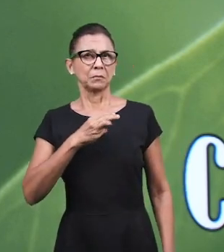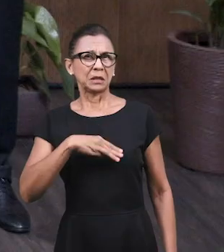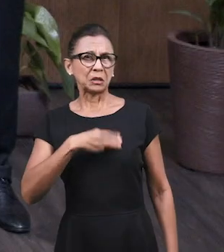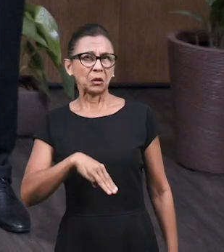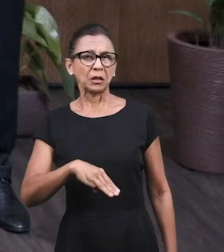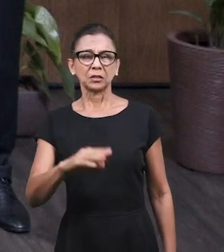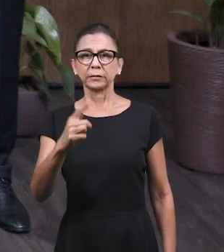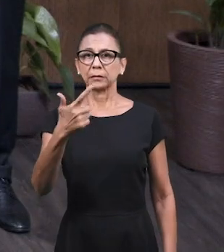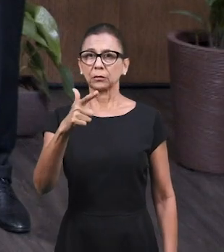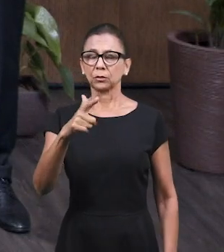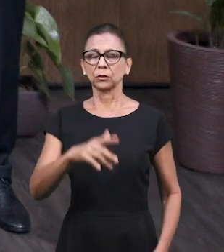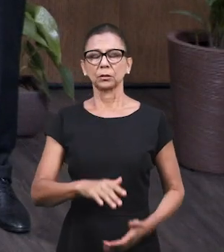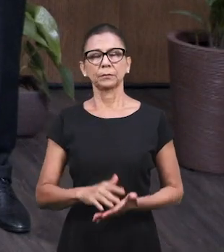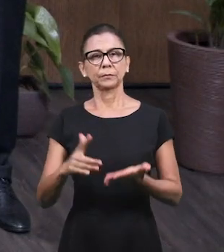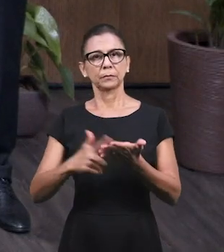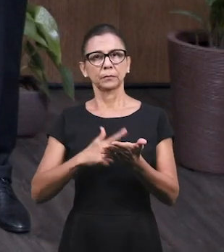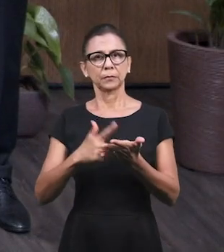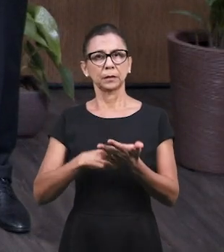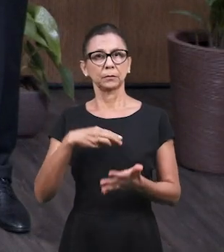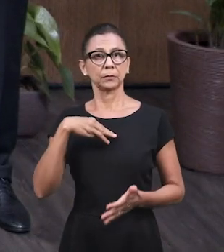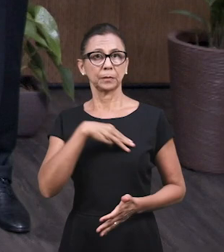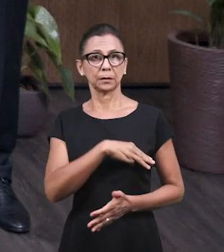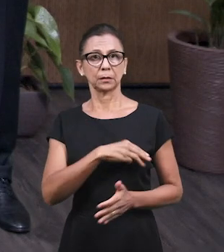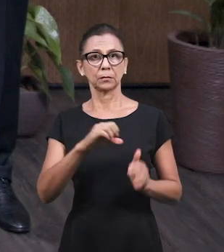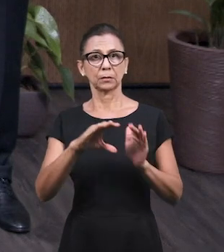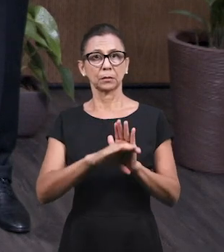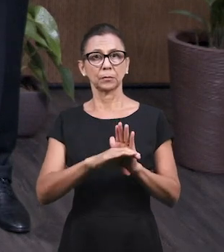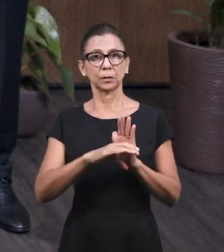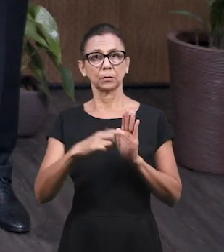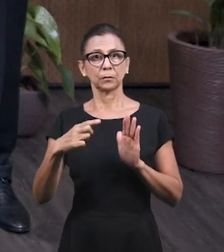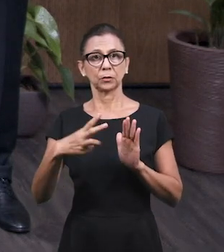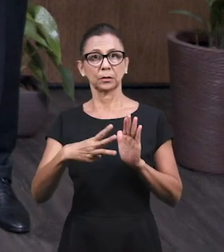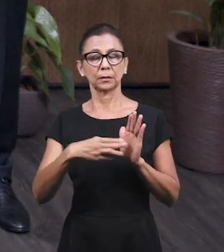un créancier qui n'avait pas de compassion.